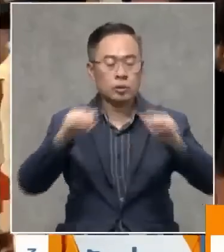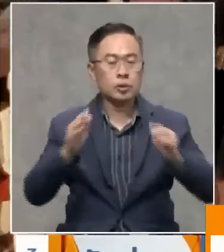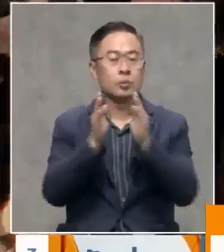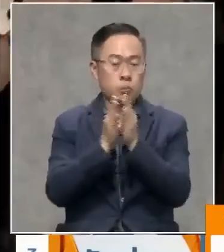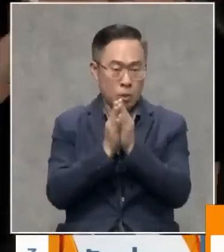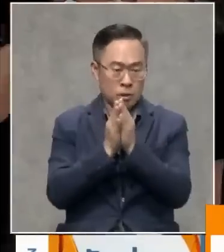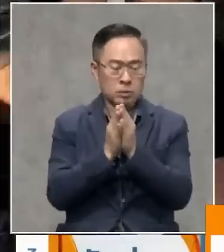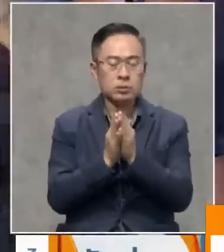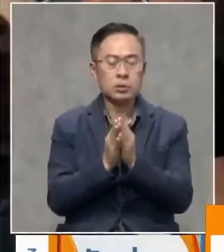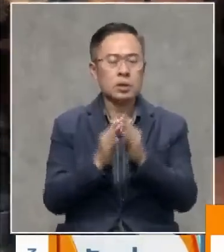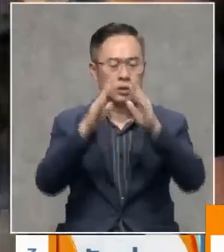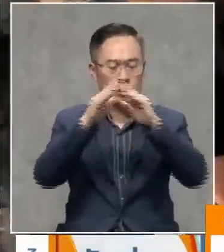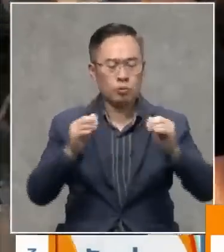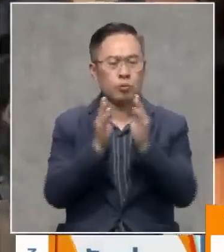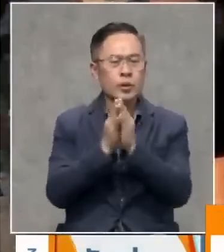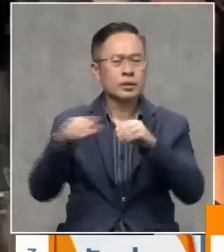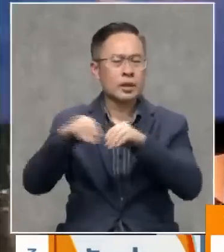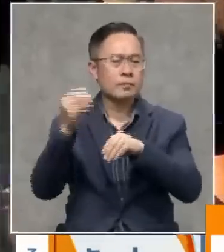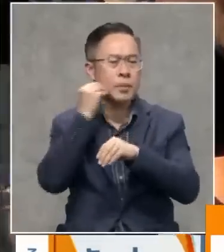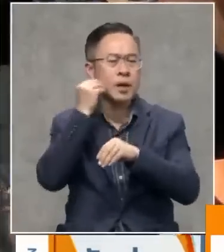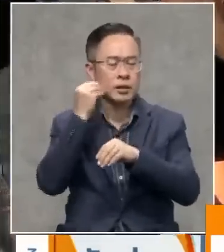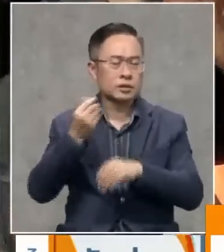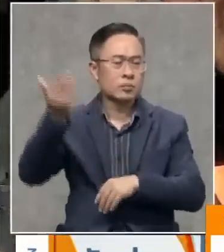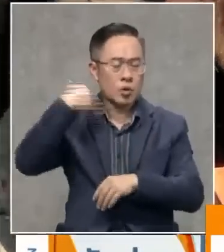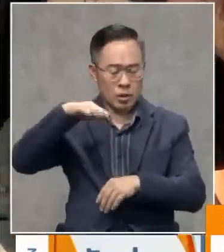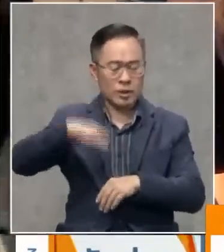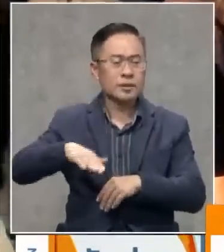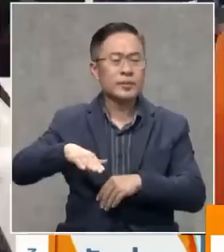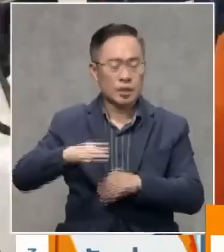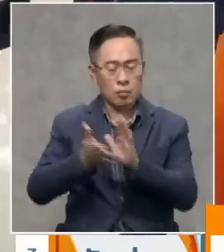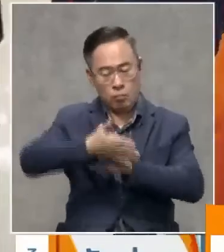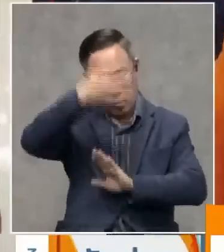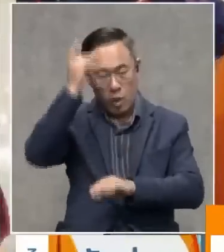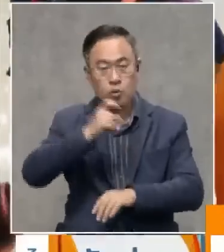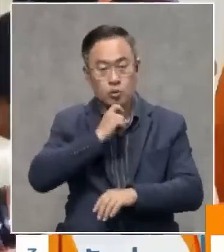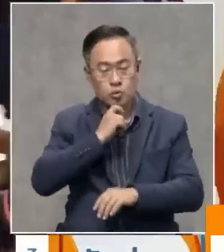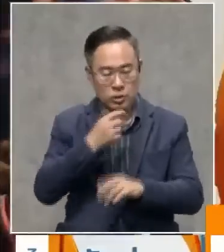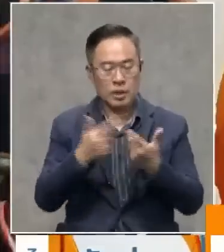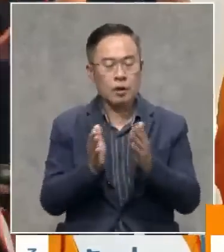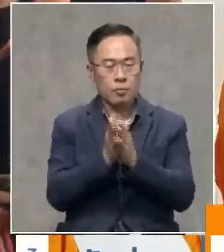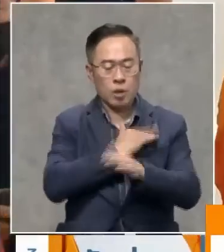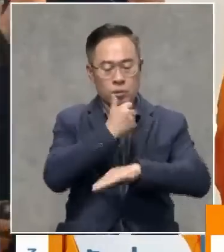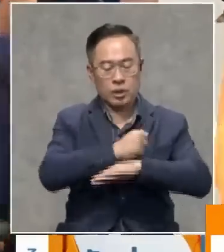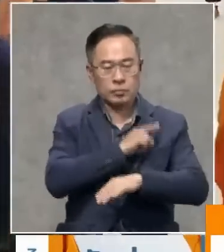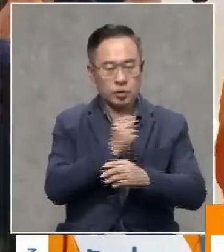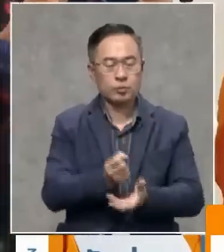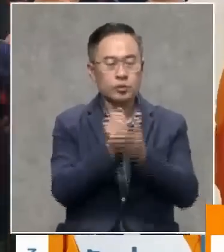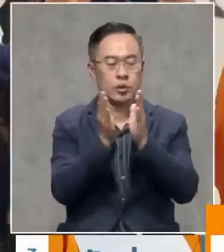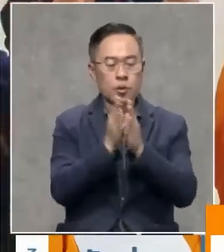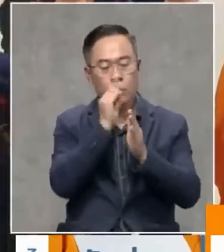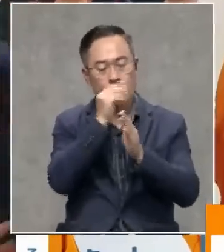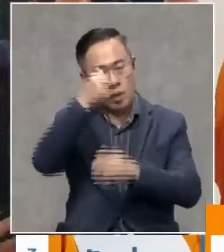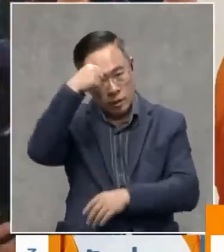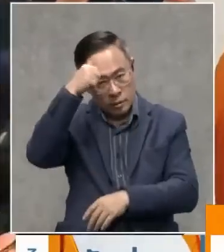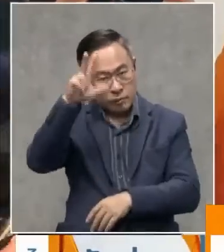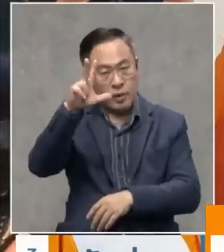ที่วัดพระธาตุดอยเว้านะคะซึ่งก็เป็นวัดที่น้องนั้นเคยบวชเนนเป็นเวลา3วัน2คืนจากนั้นก็จะนําอัฐิของน้องดอมนะคะไปลอ